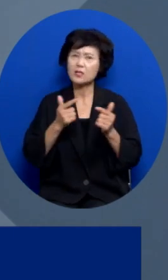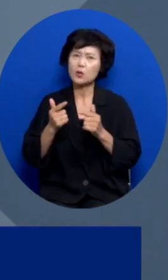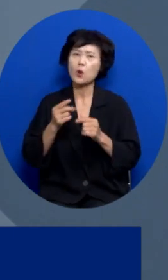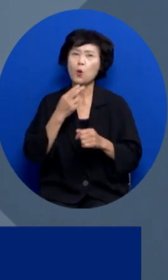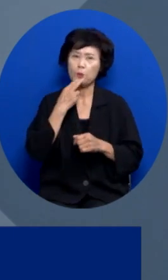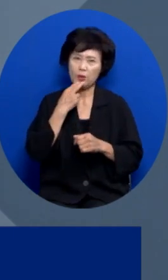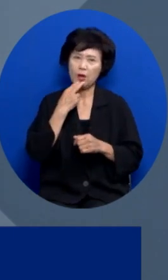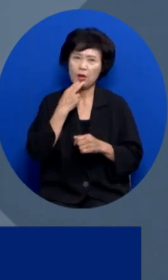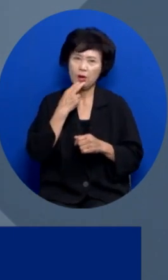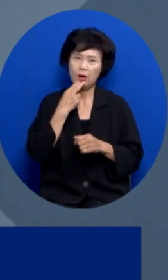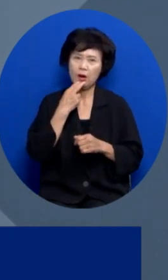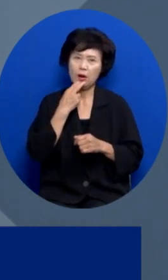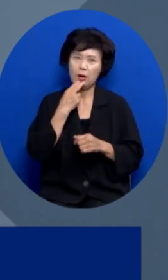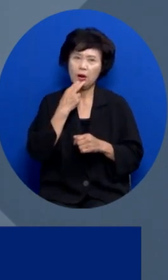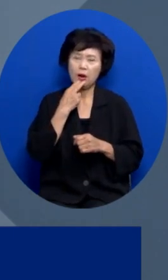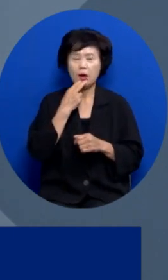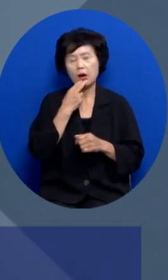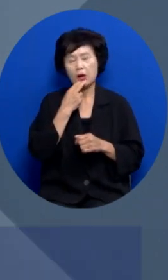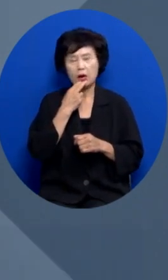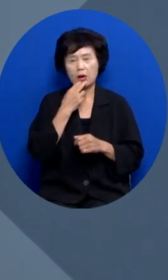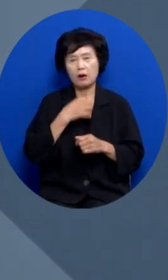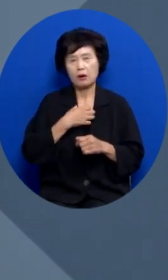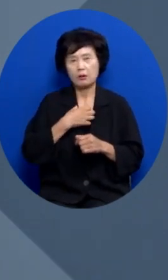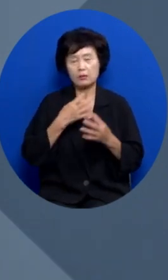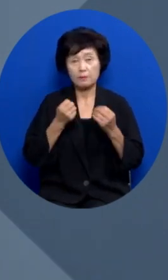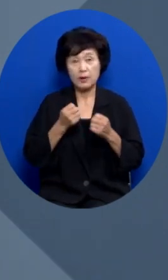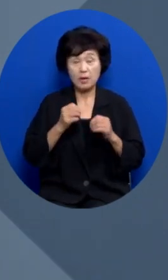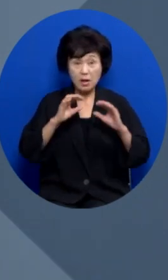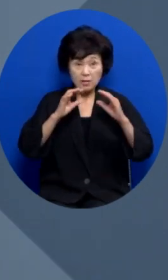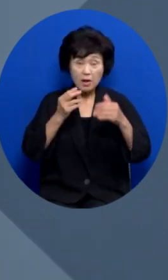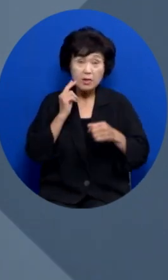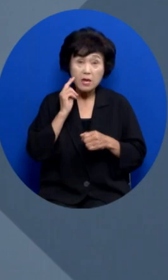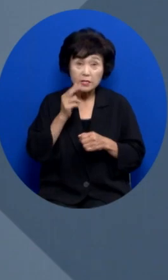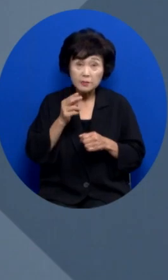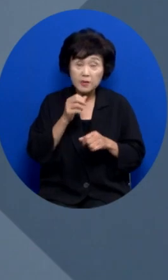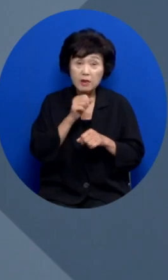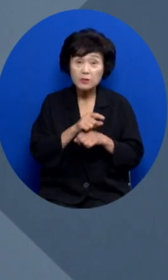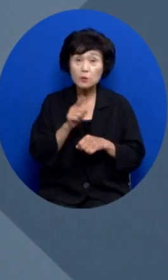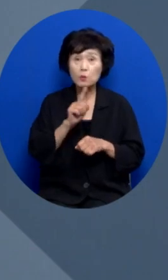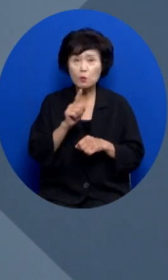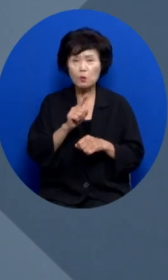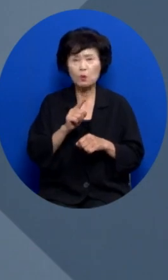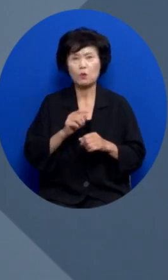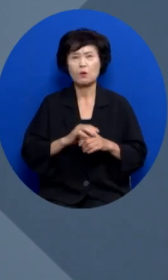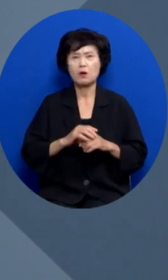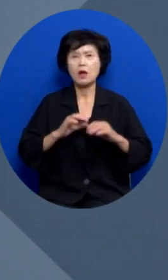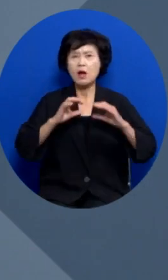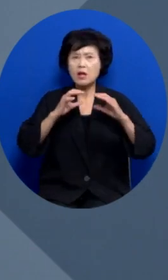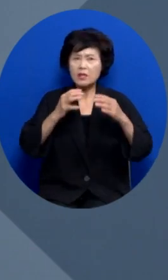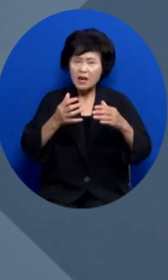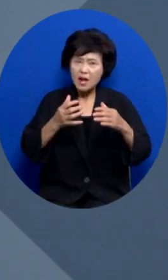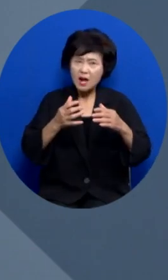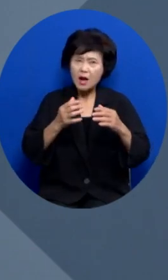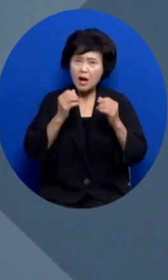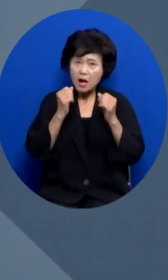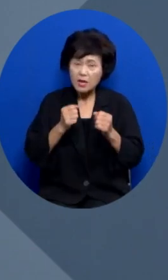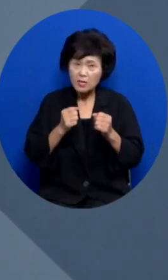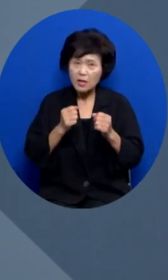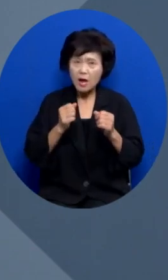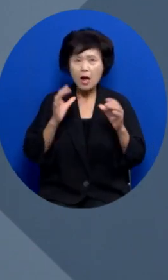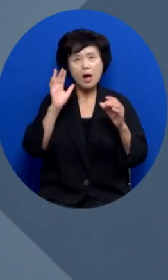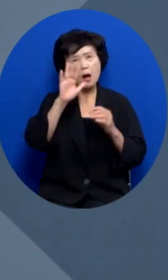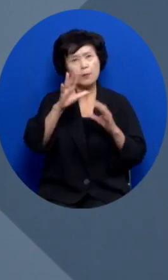것이고, 그리고 나라의 심각성이라 하면은 나라 존재 자체가